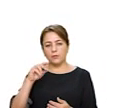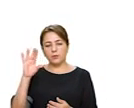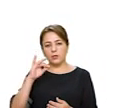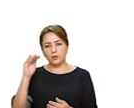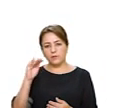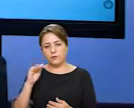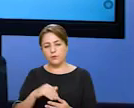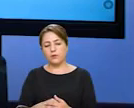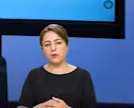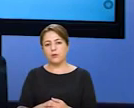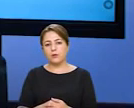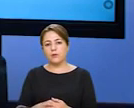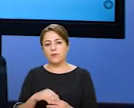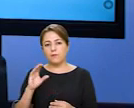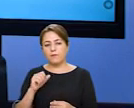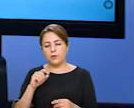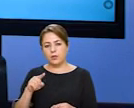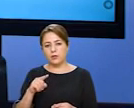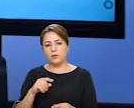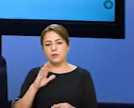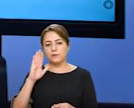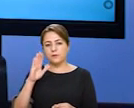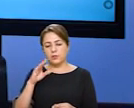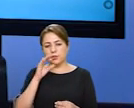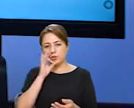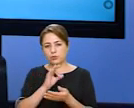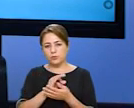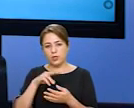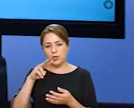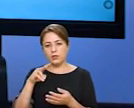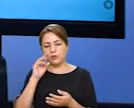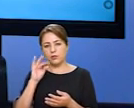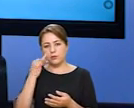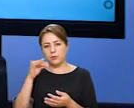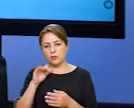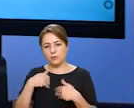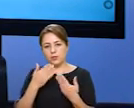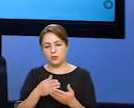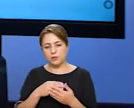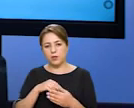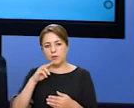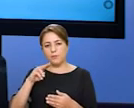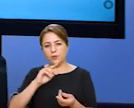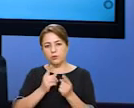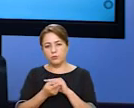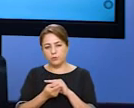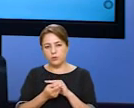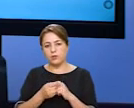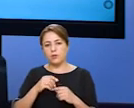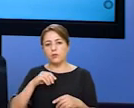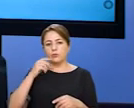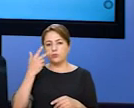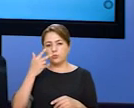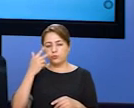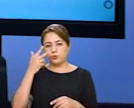ifoda mana. Va p ning qiymati berilgan va l ning qiymati berilgan. P ning o'rniga 3/1, l